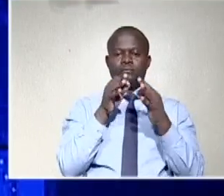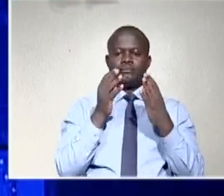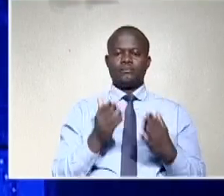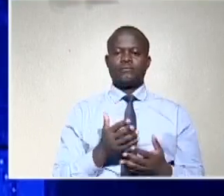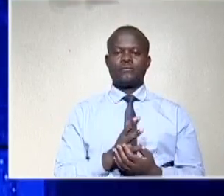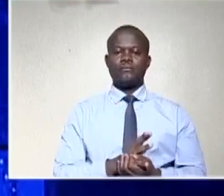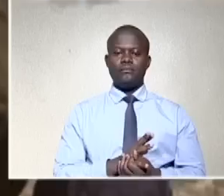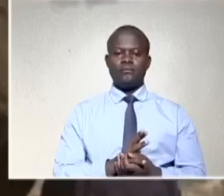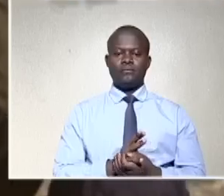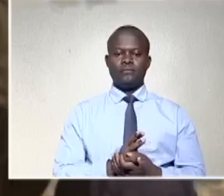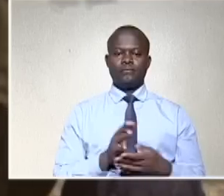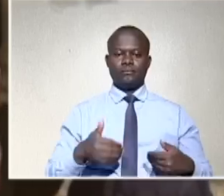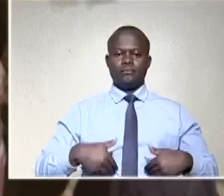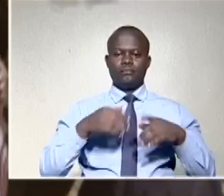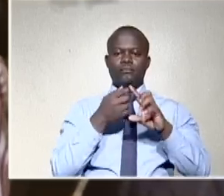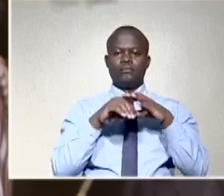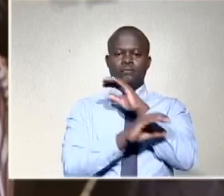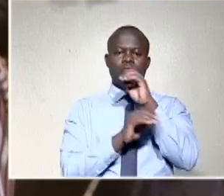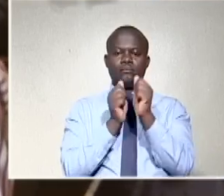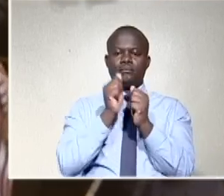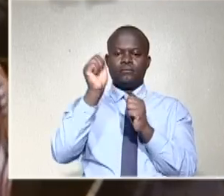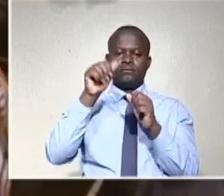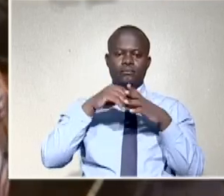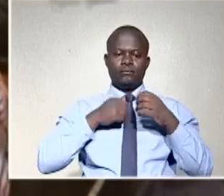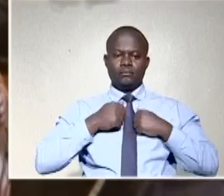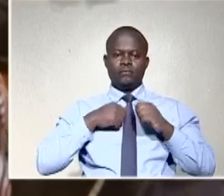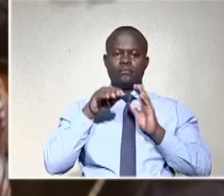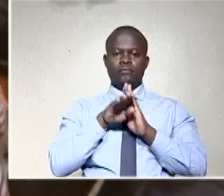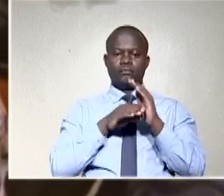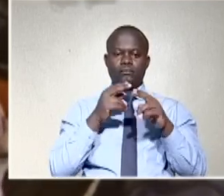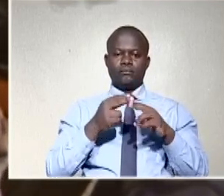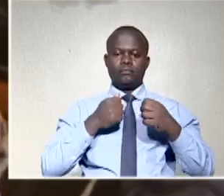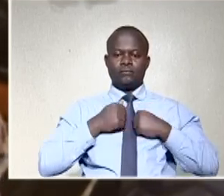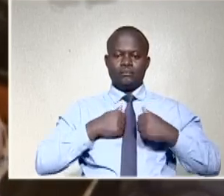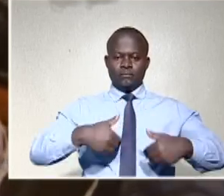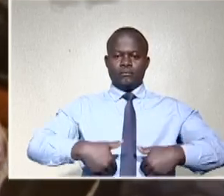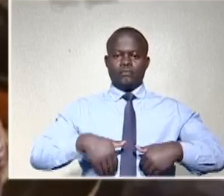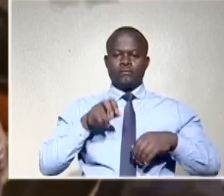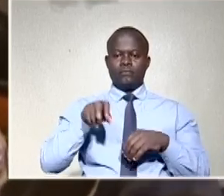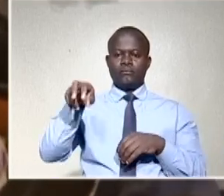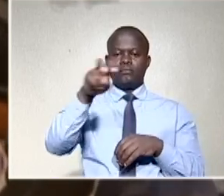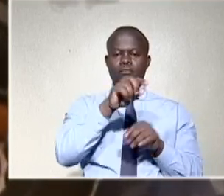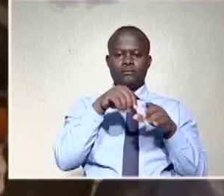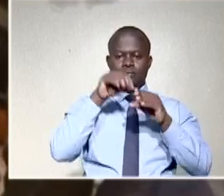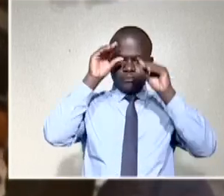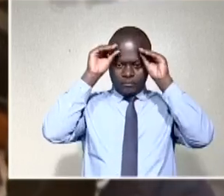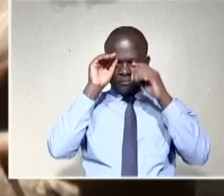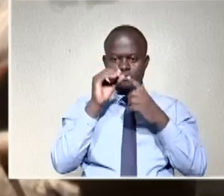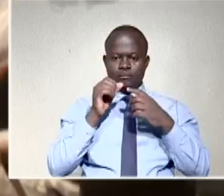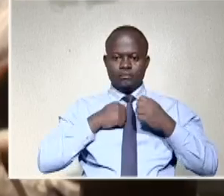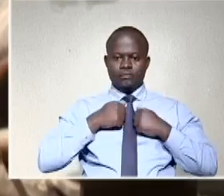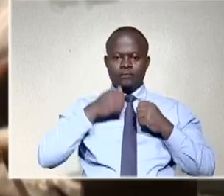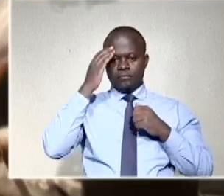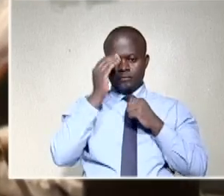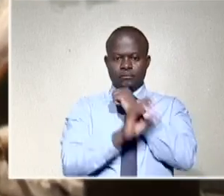Patrick Urubyiruko rwaturutse mu bihugu 15 ruri mu Rwanda muri gahunda yiswe Rwanda Youth Tour aho baje kwiga umuco w'u Rwanda